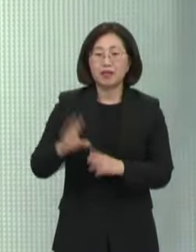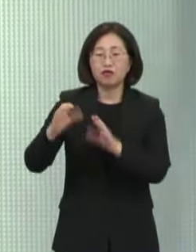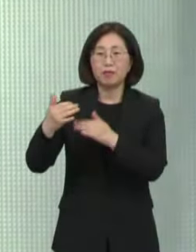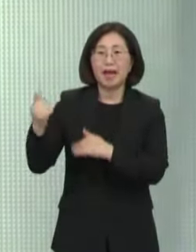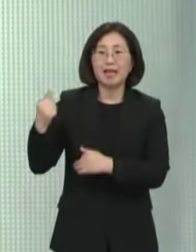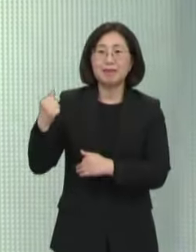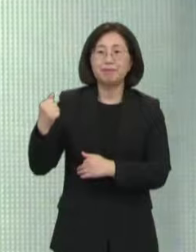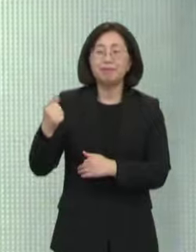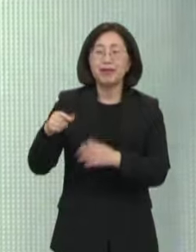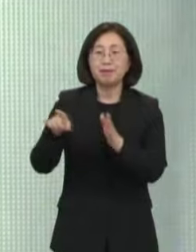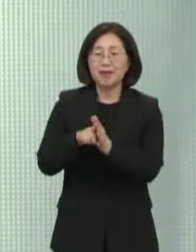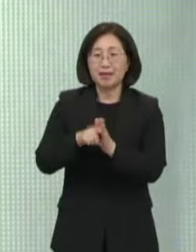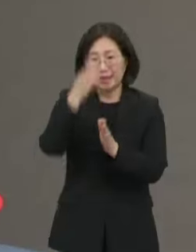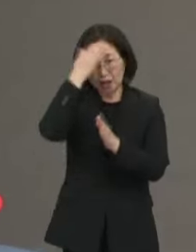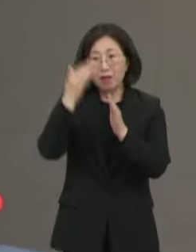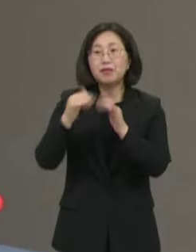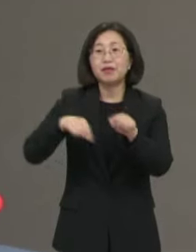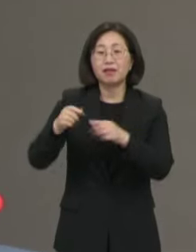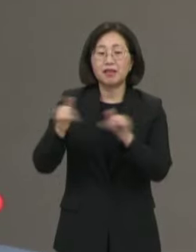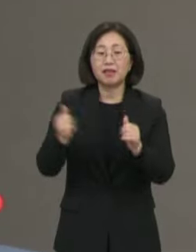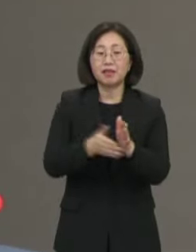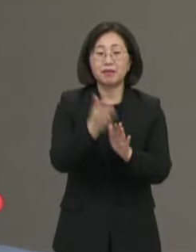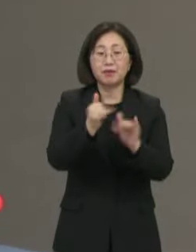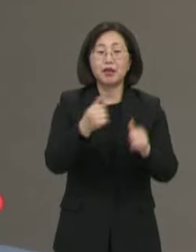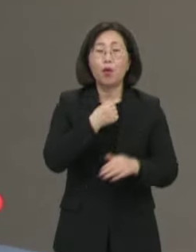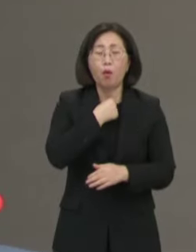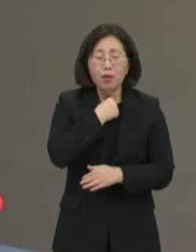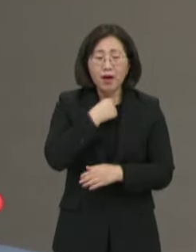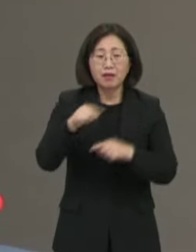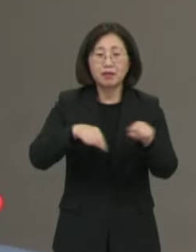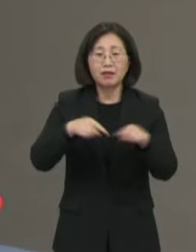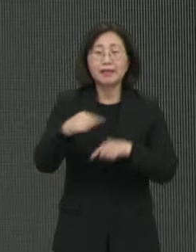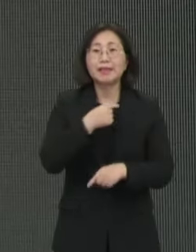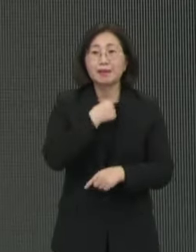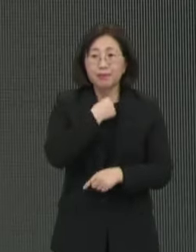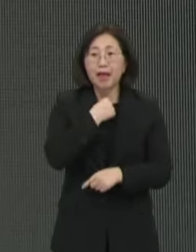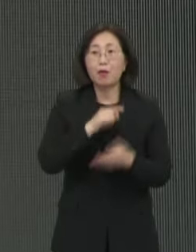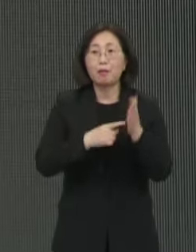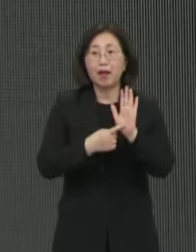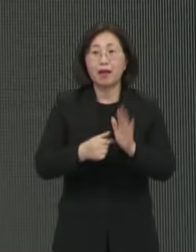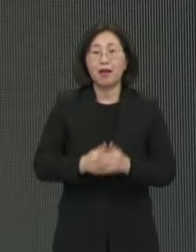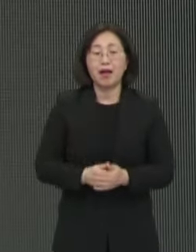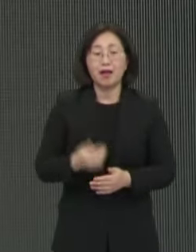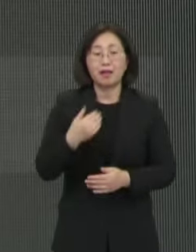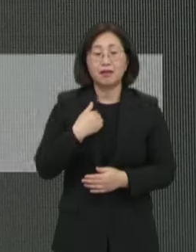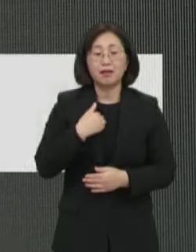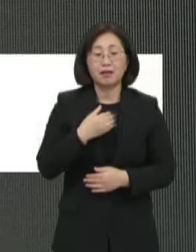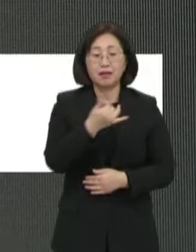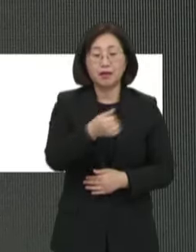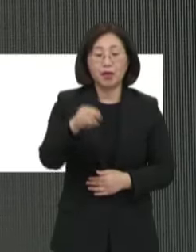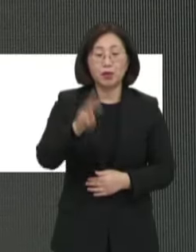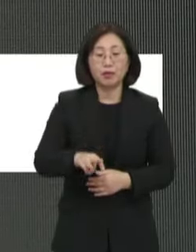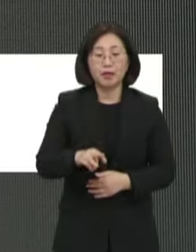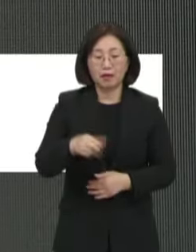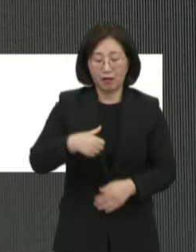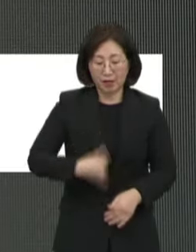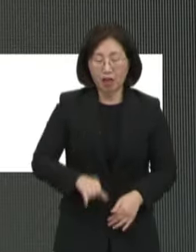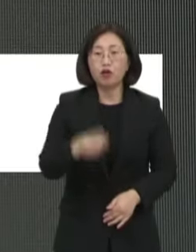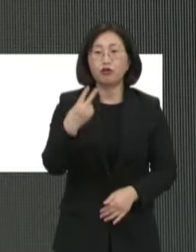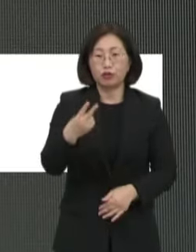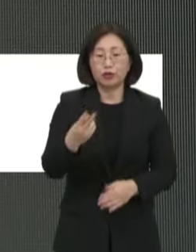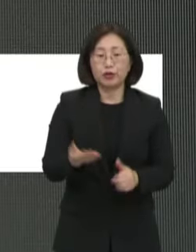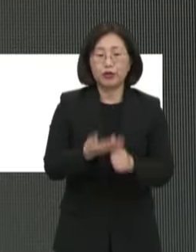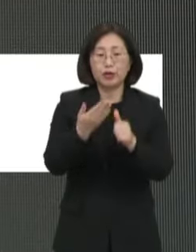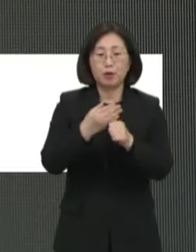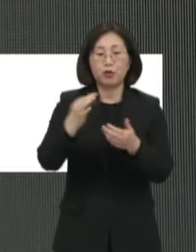미는 젊은 정치인이라며 시민들이 원하는 정치를 하겠다고 밝혔습니다. 저는 세종시에서 아이들을 키우며 돈